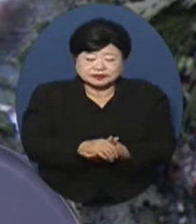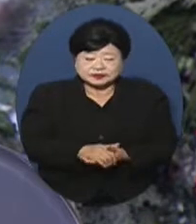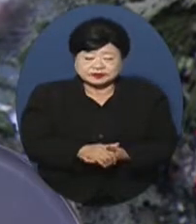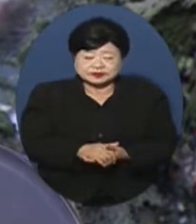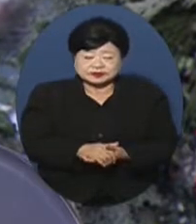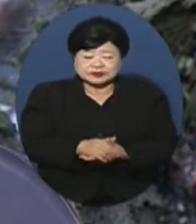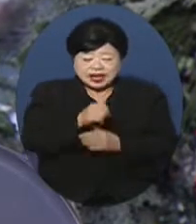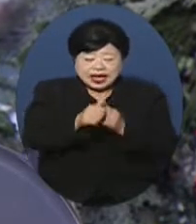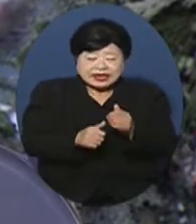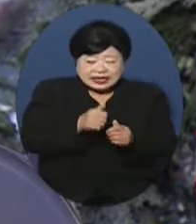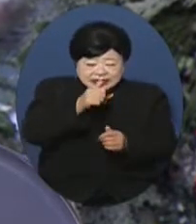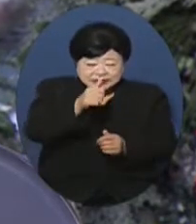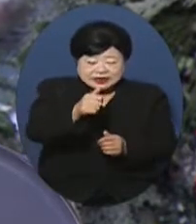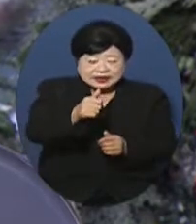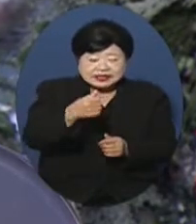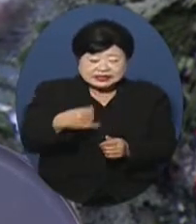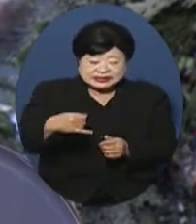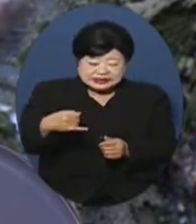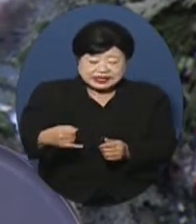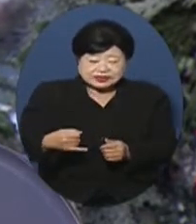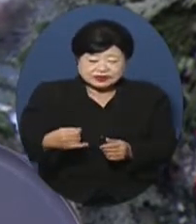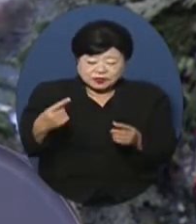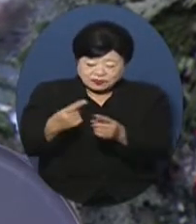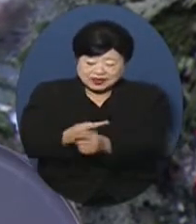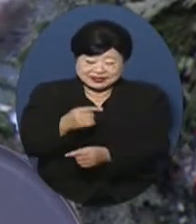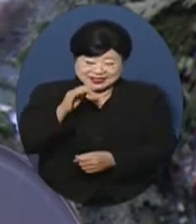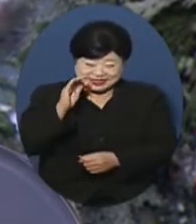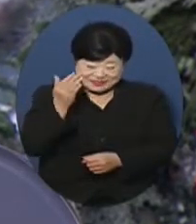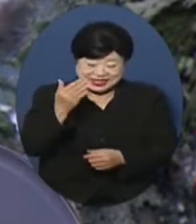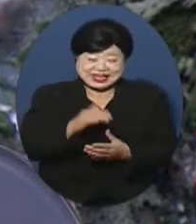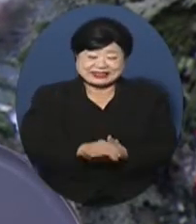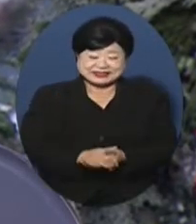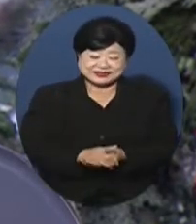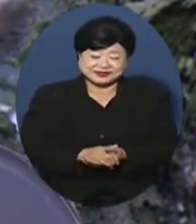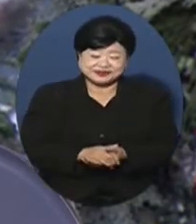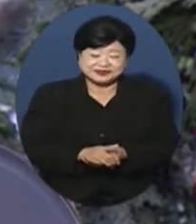하나님의 자녀로서 살 위의 됩니다